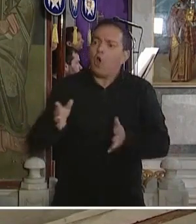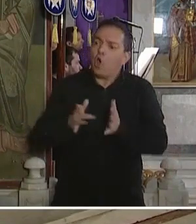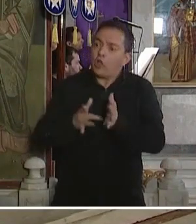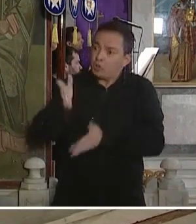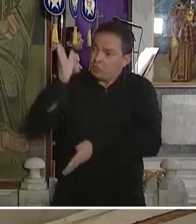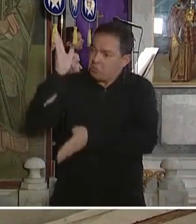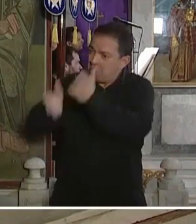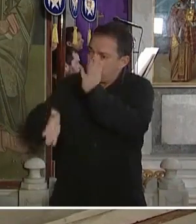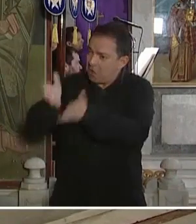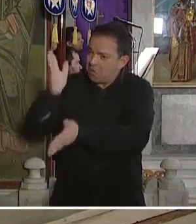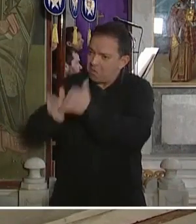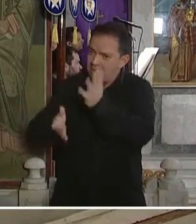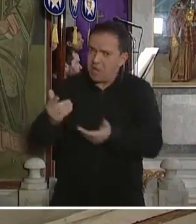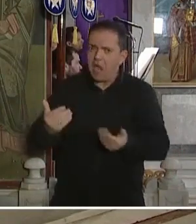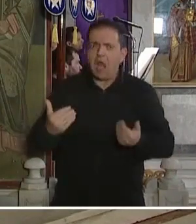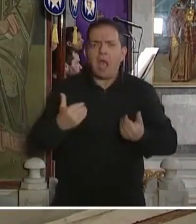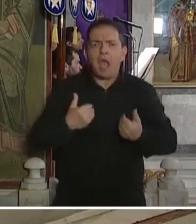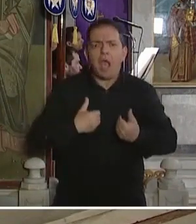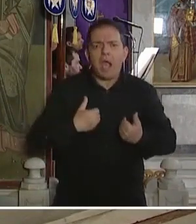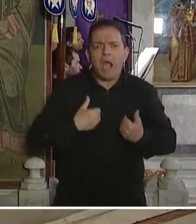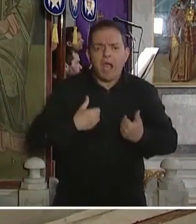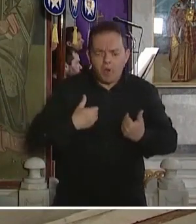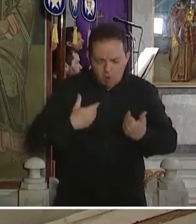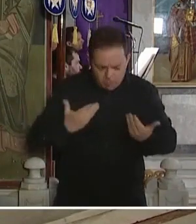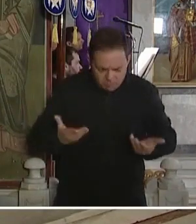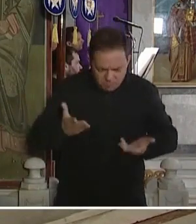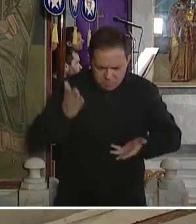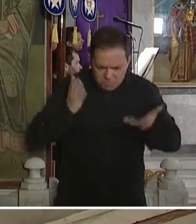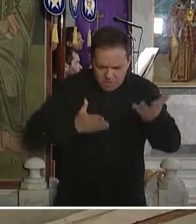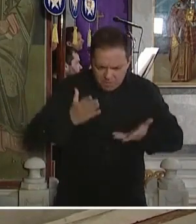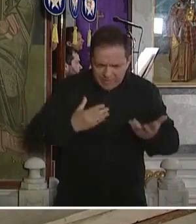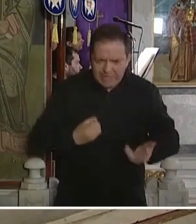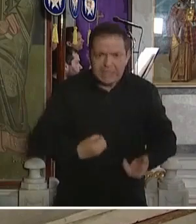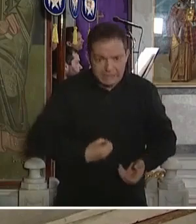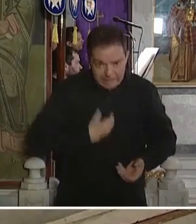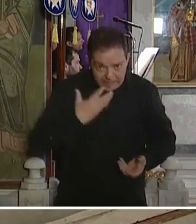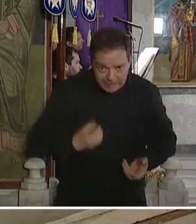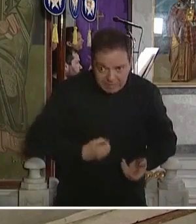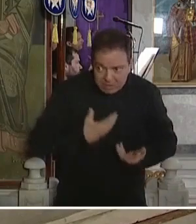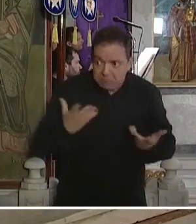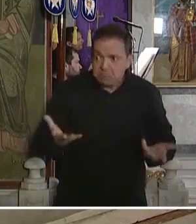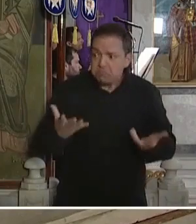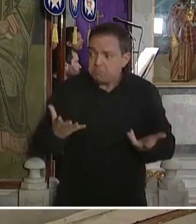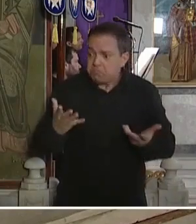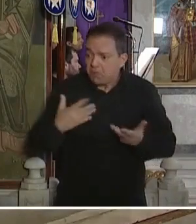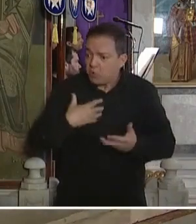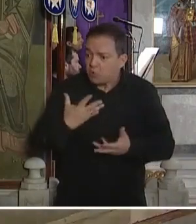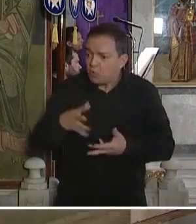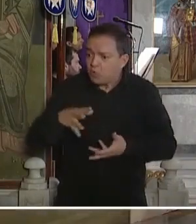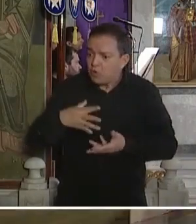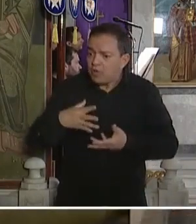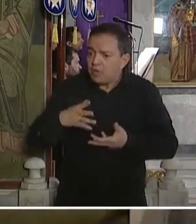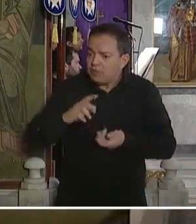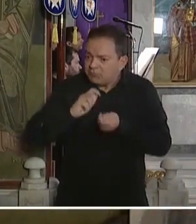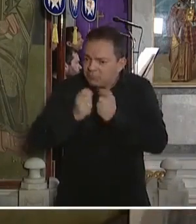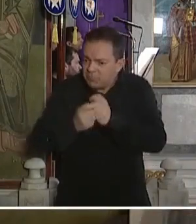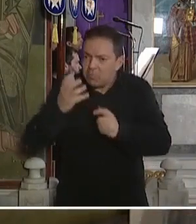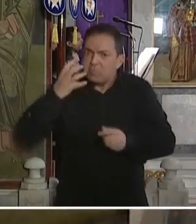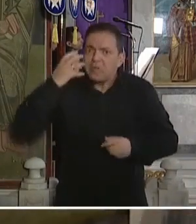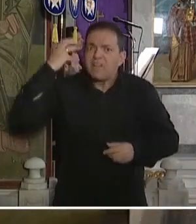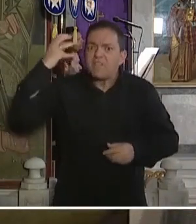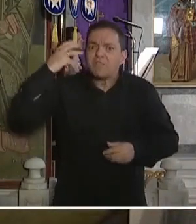με το συνέστημα, αλλά υπαρξιακά και πνευματικά, για να μπορέσει να ζήσει πνευματικά και την